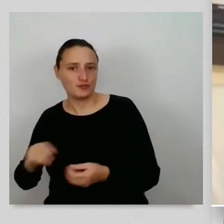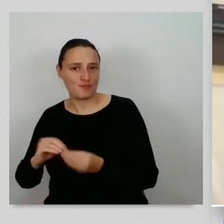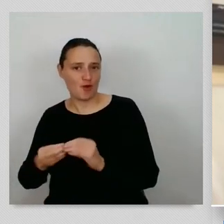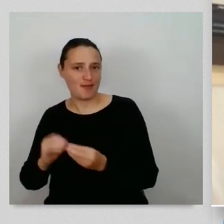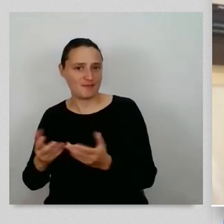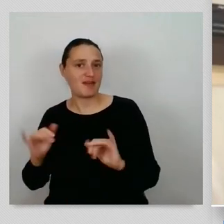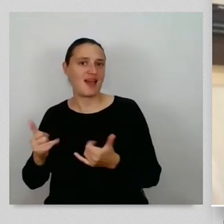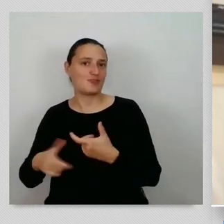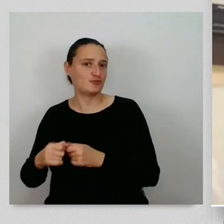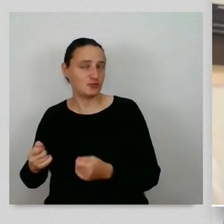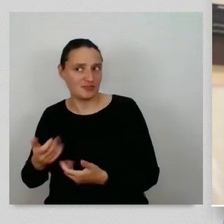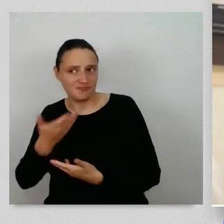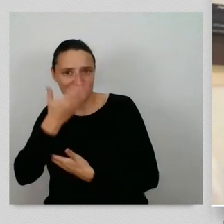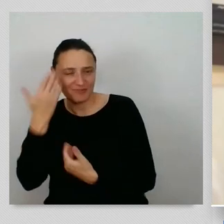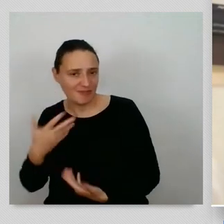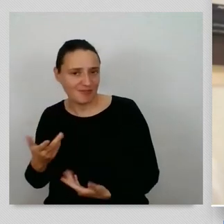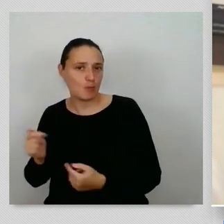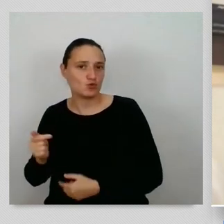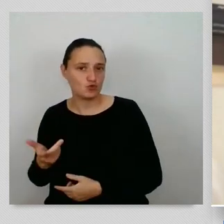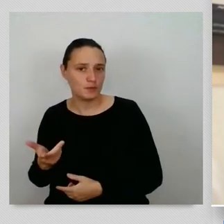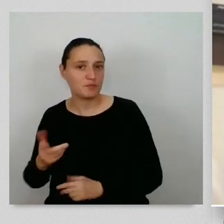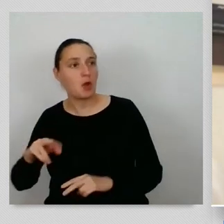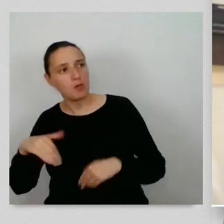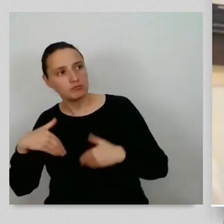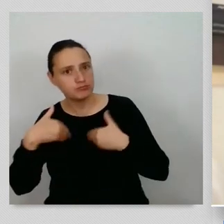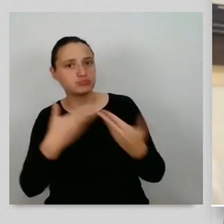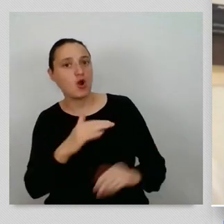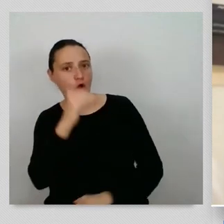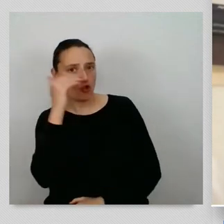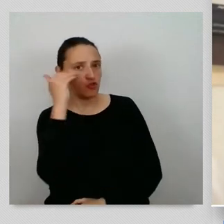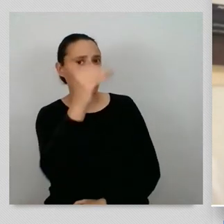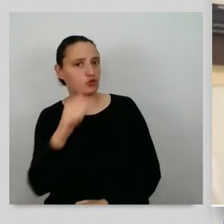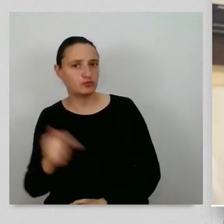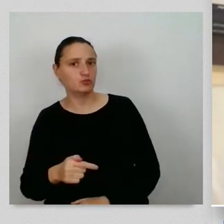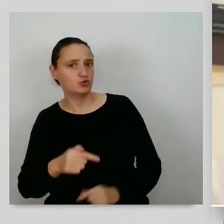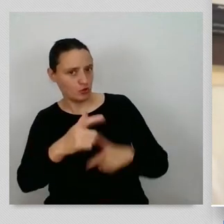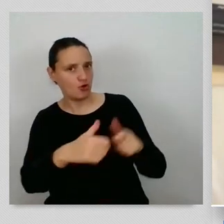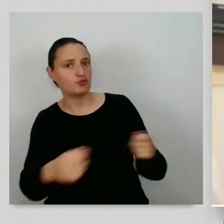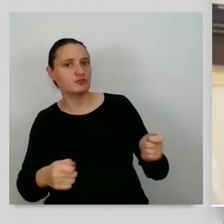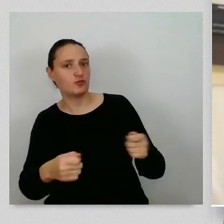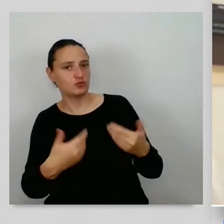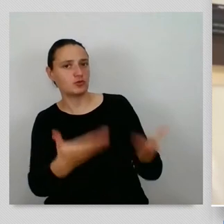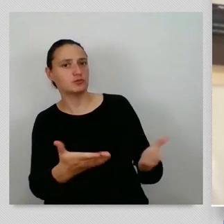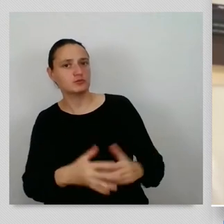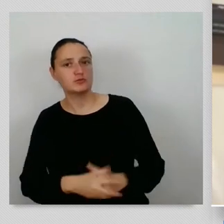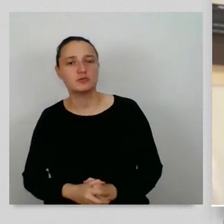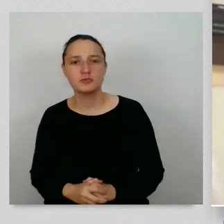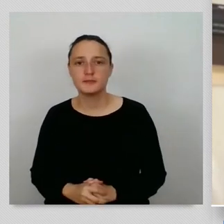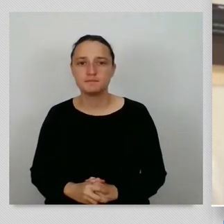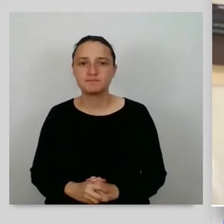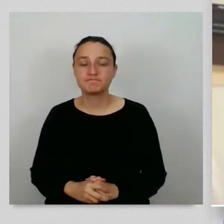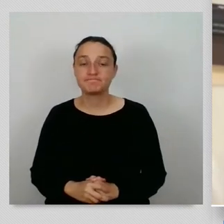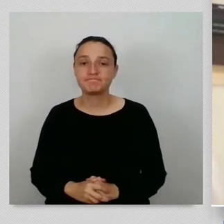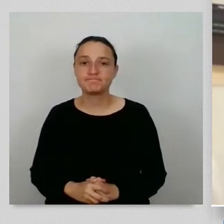czasami przerzucana jest odpowiedzialność na mierzenie się z tymi globalnymi problemami.